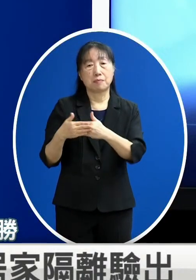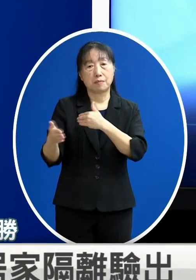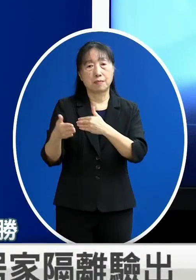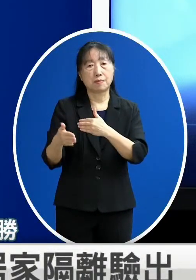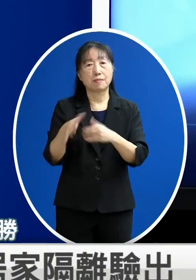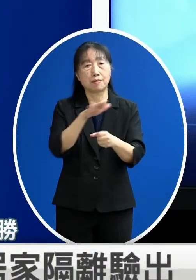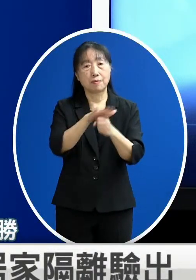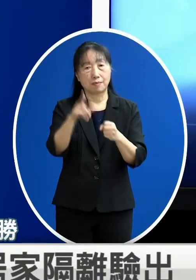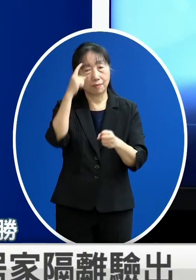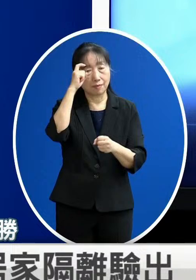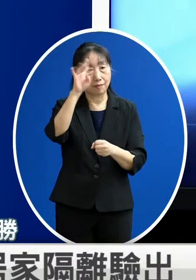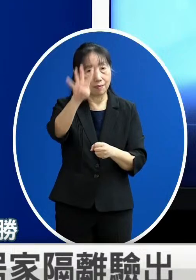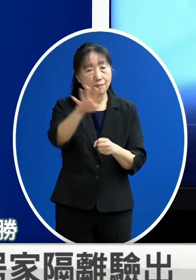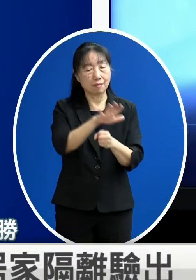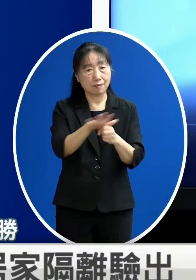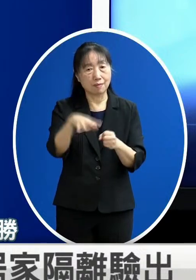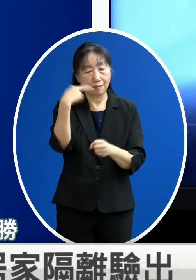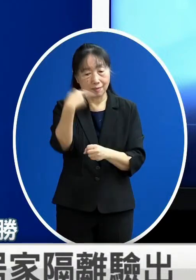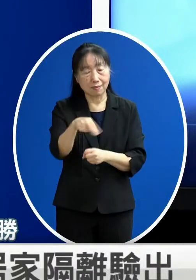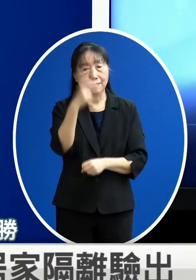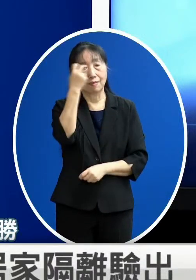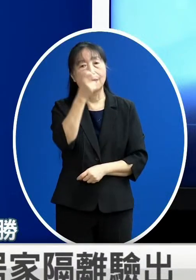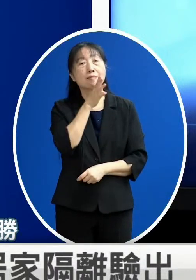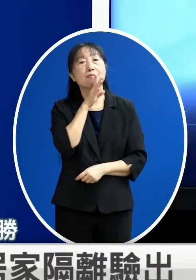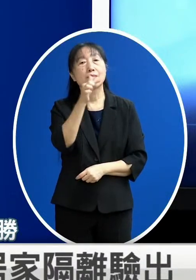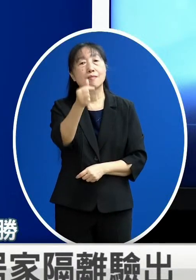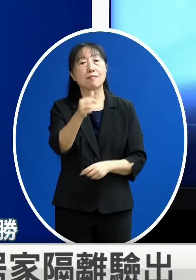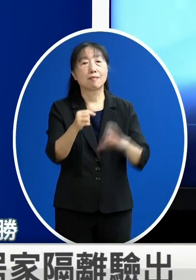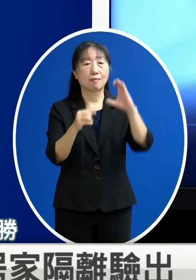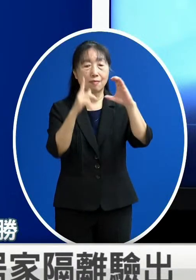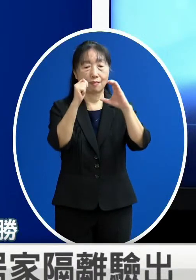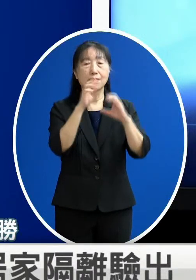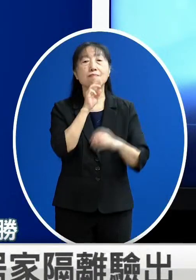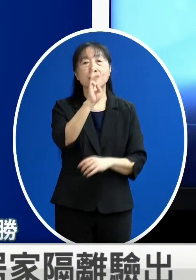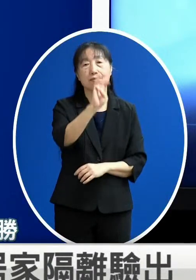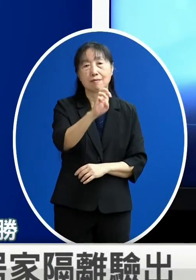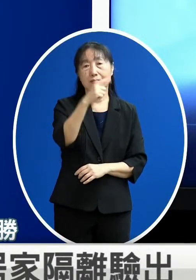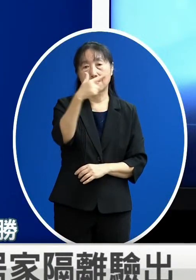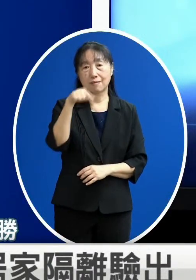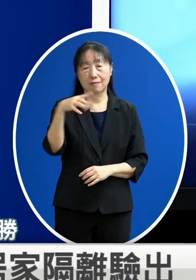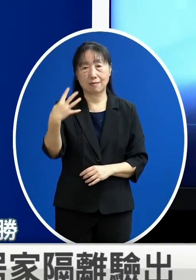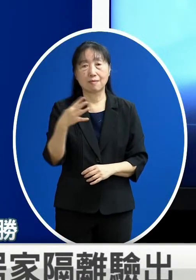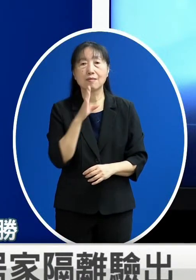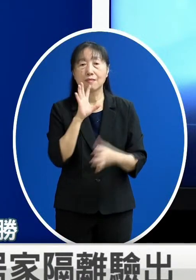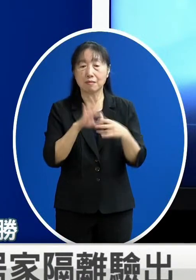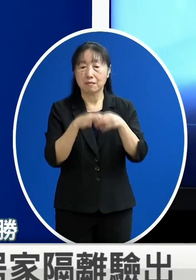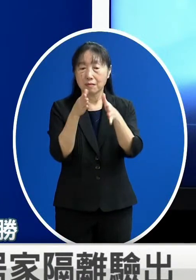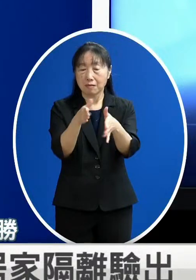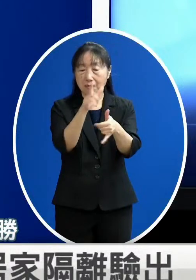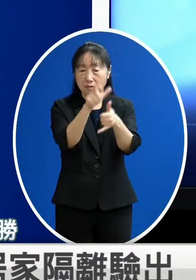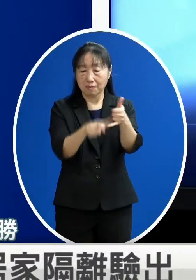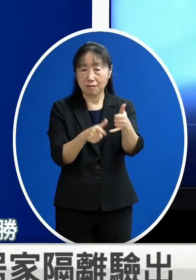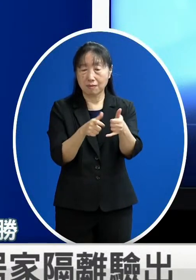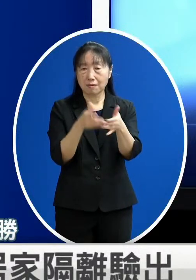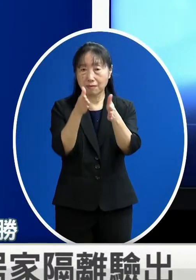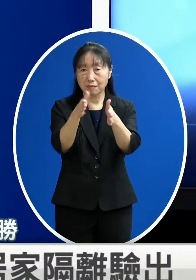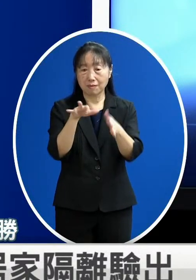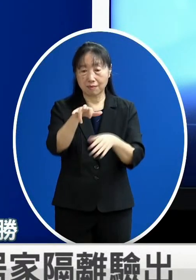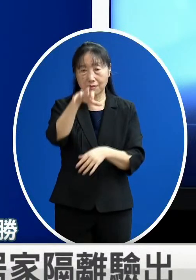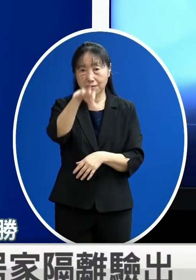期满14天，期满之后采检阳性 ，CT 值是36.4，所以评估对这个机场的影